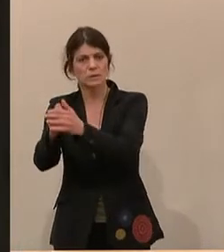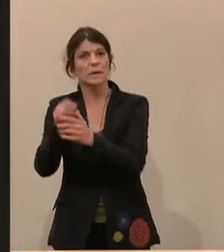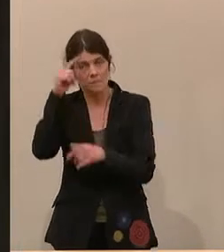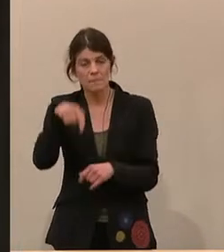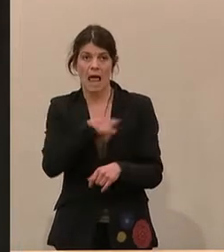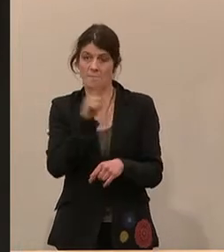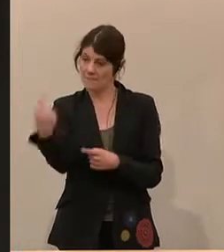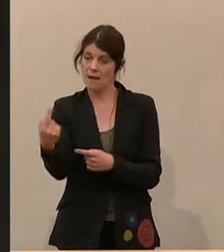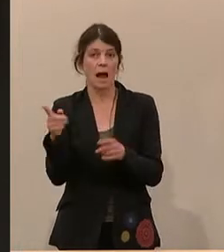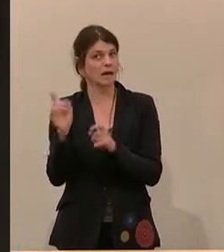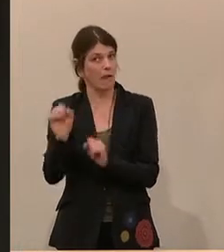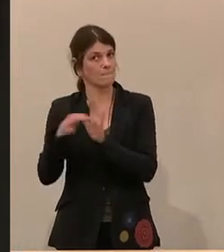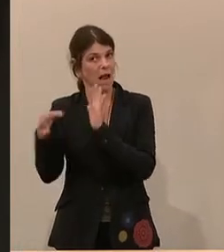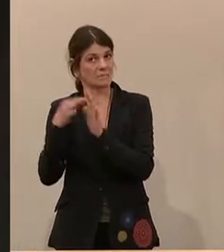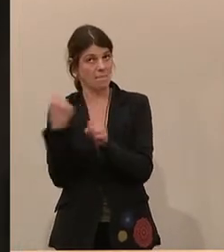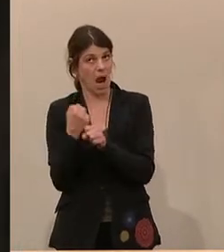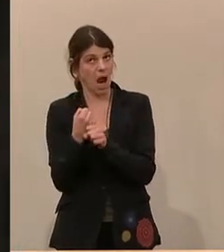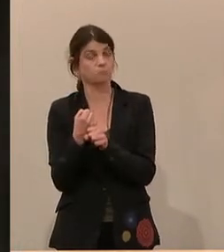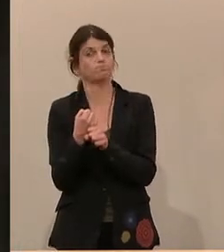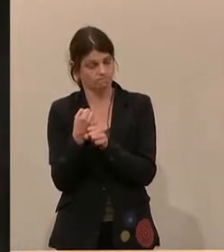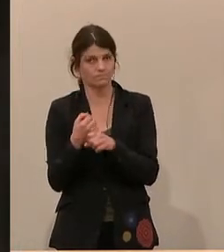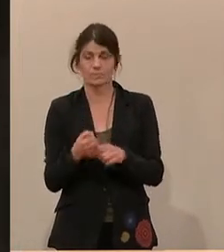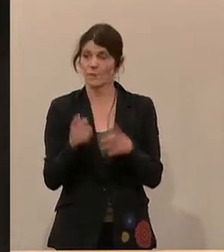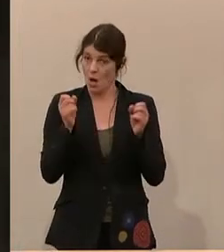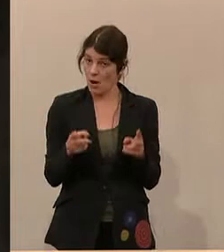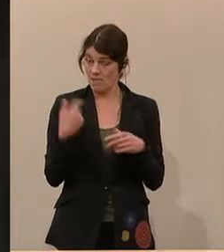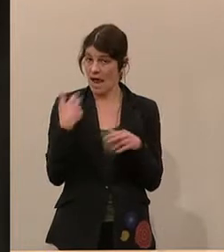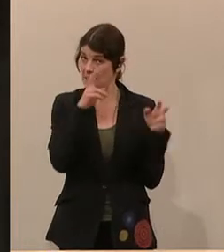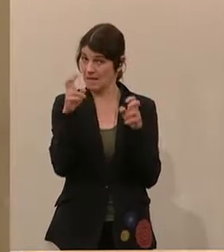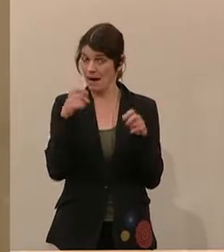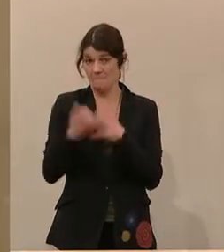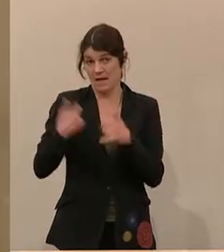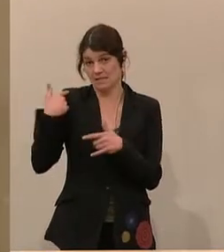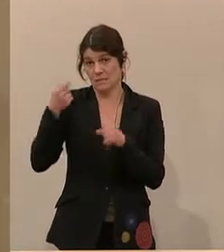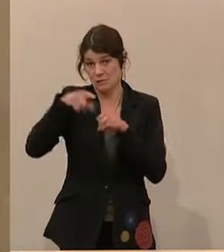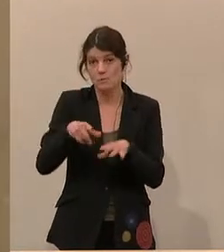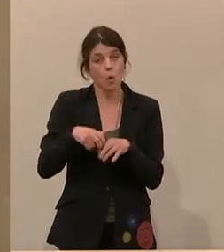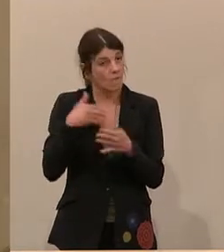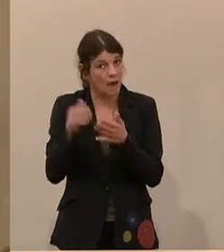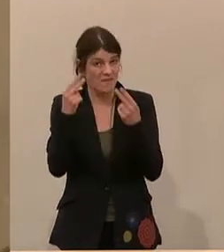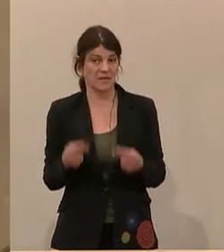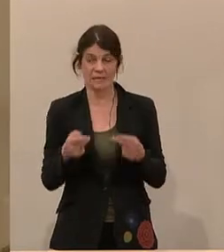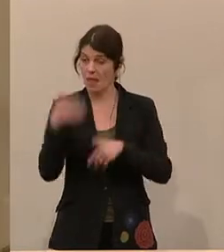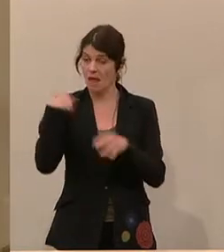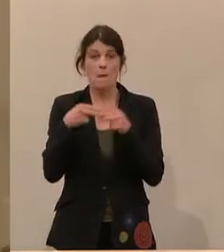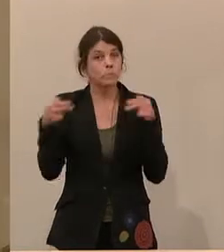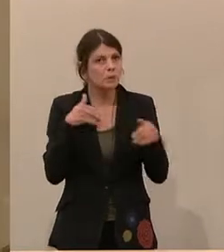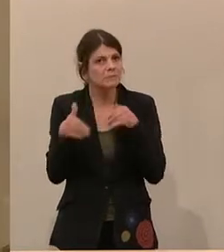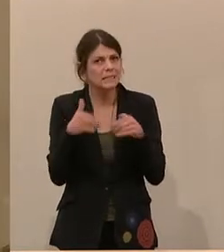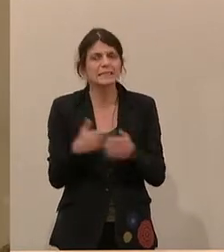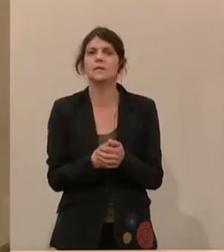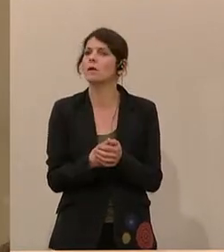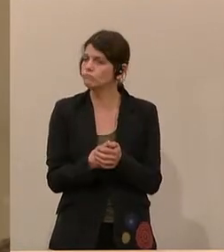Land Maßnahmen zu treffen. Jetzt ist das Thema für mich aus dem Jahr 2017 noch immer aufrecht. Der damalige Bundesminister hat